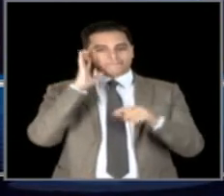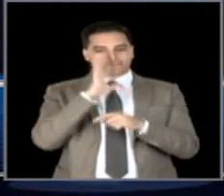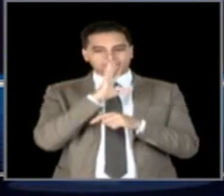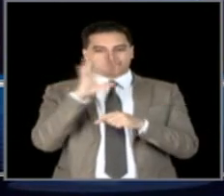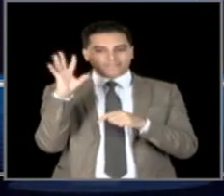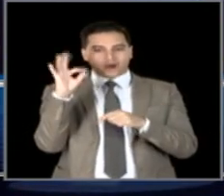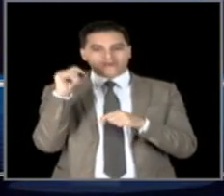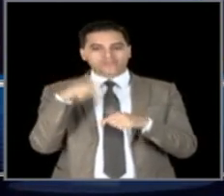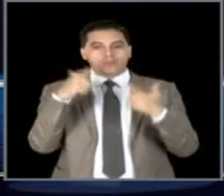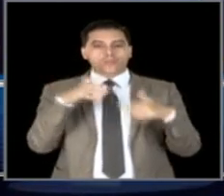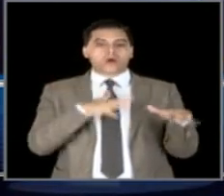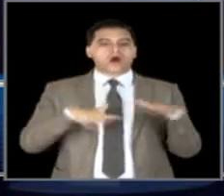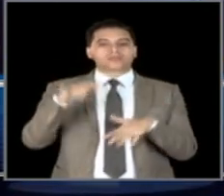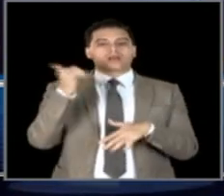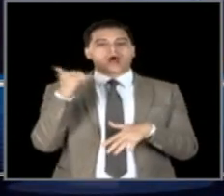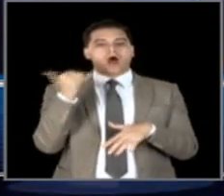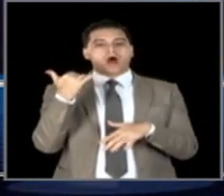في الوطن